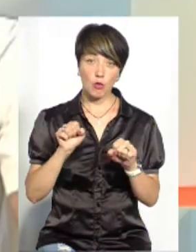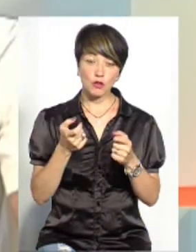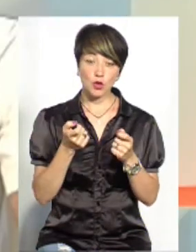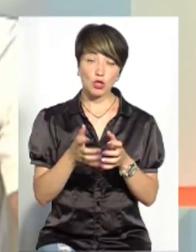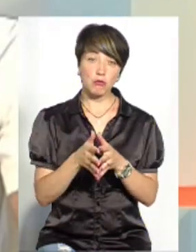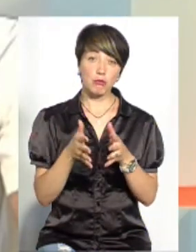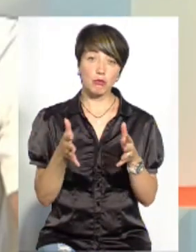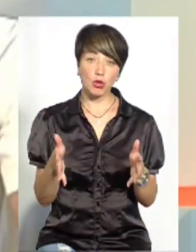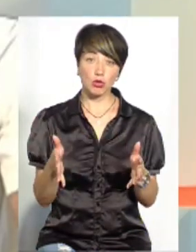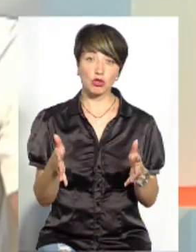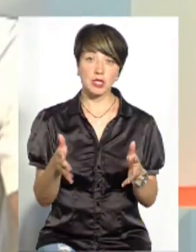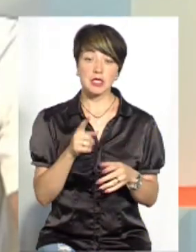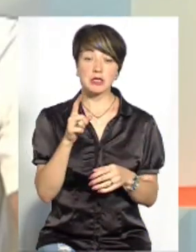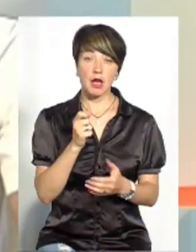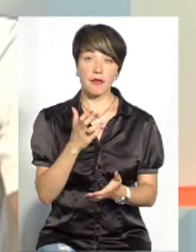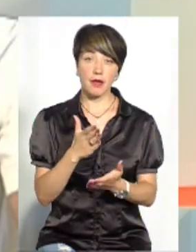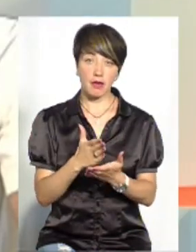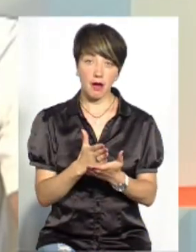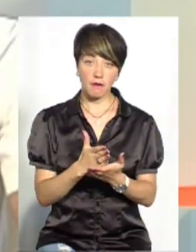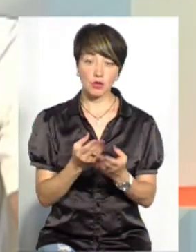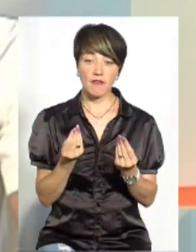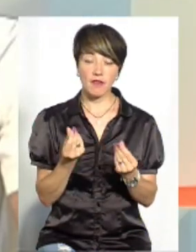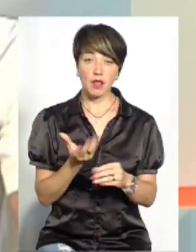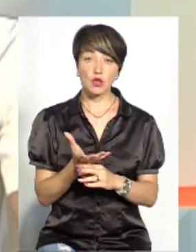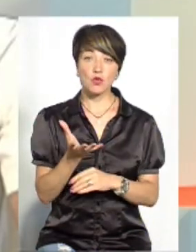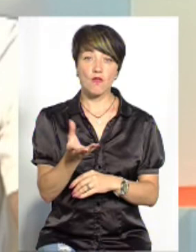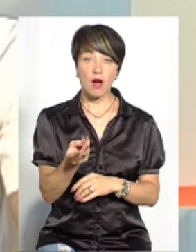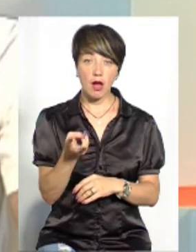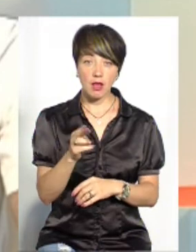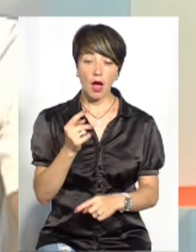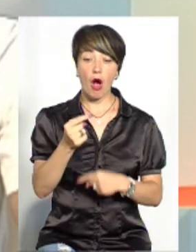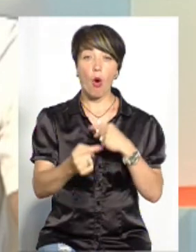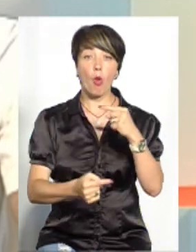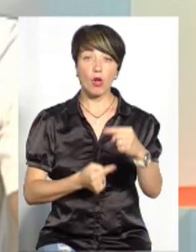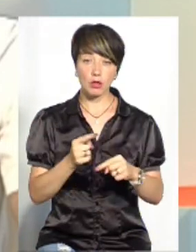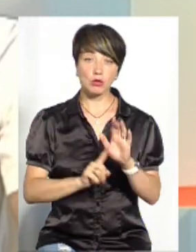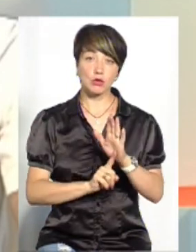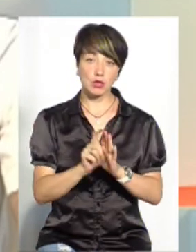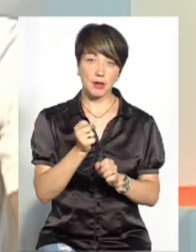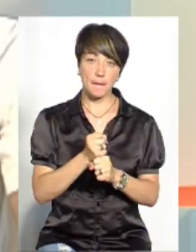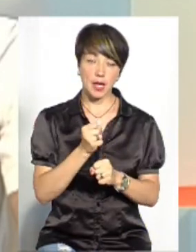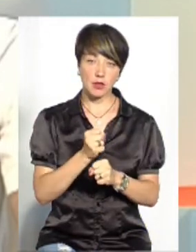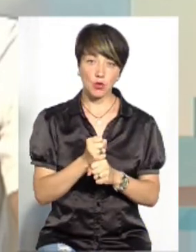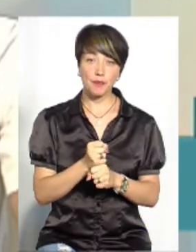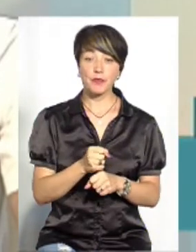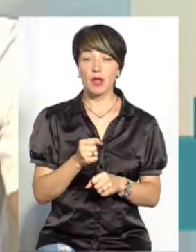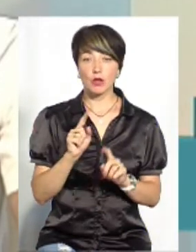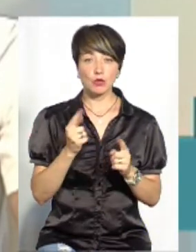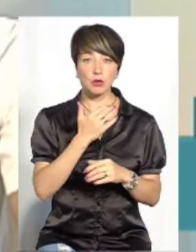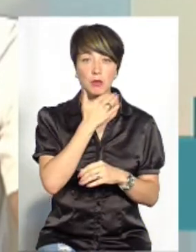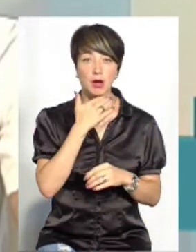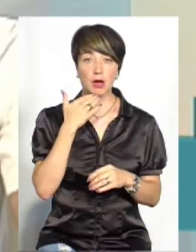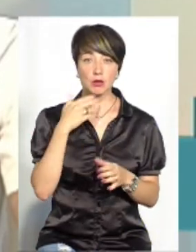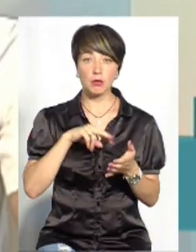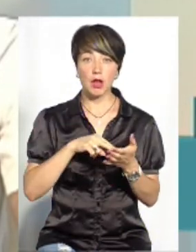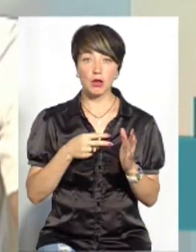більше, за наявності фінансування колесо може працювати. Тому що роботи дуже багато,